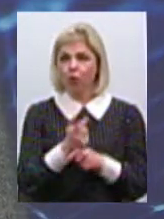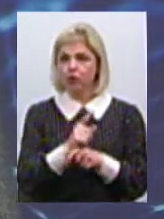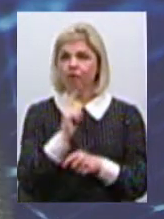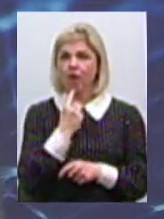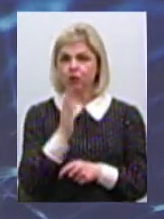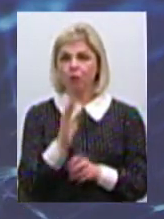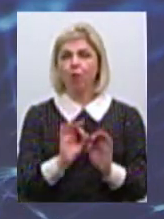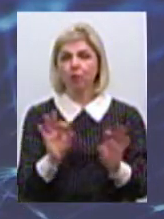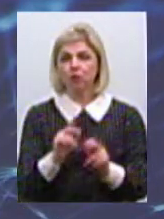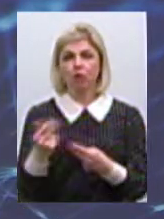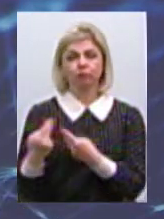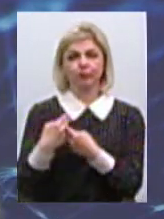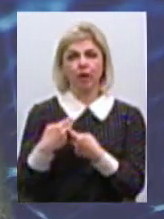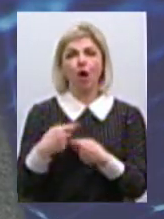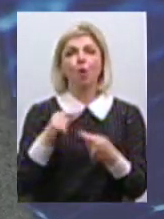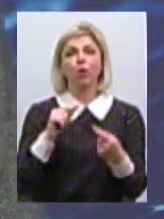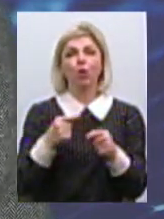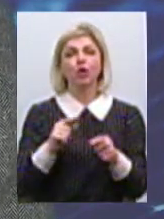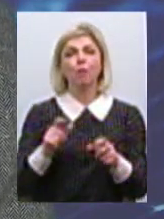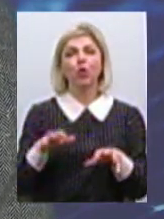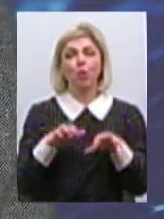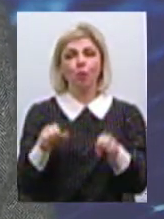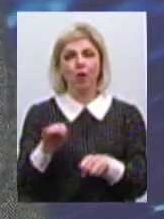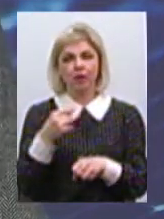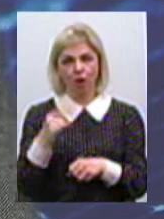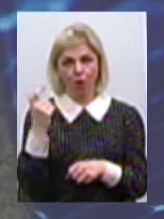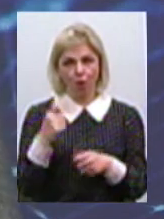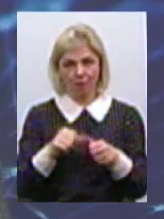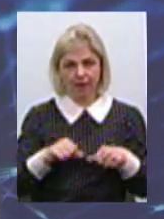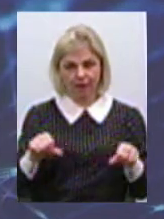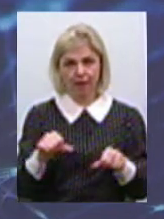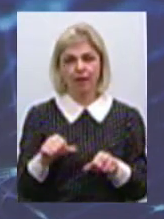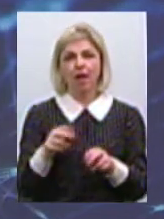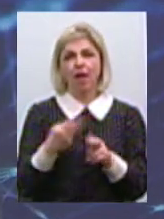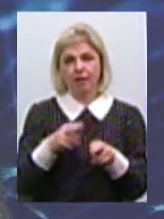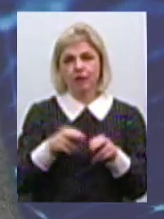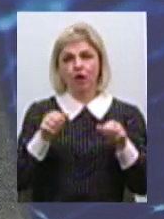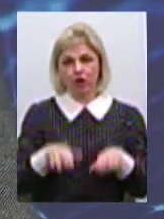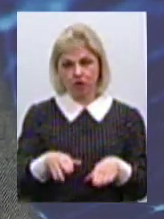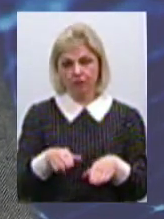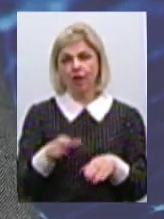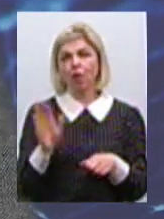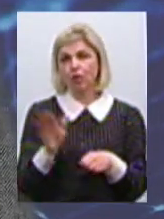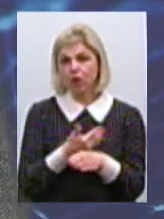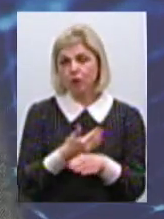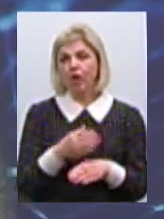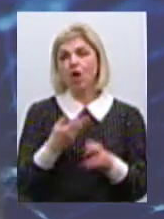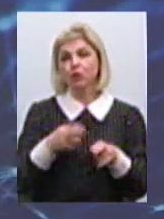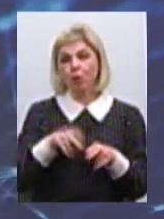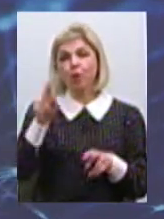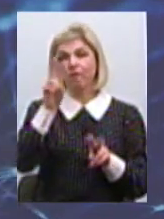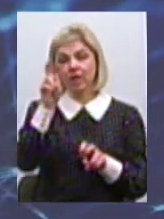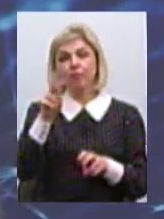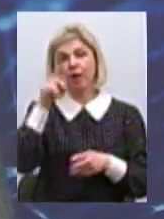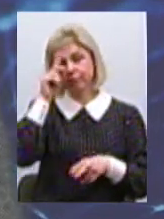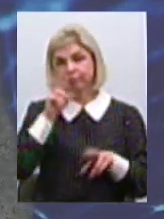що мене заблокували в антимонопольному комітеті, що антимонопольний комітет скасував це рішення. Тому він сподівається, тому цей підрядник сподівається на те,